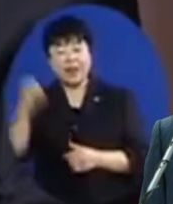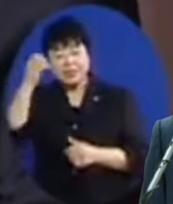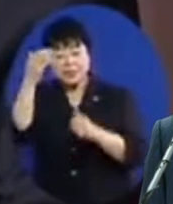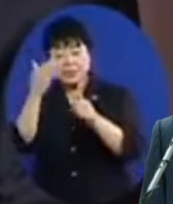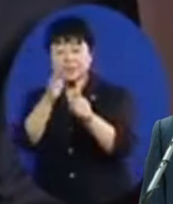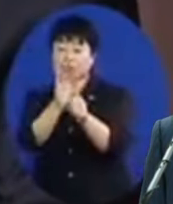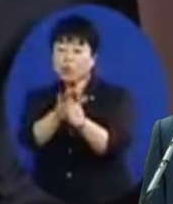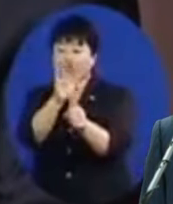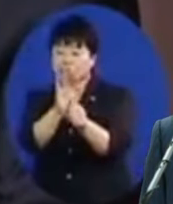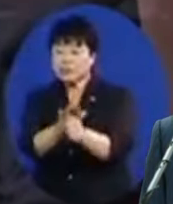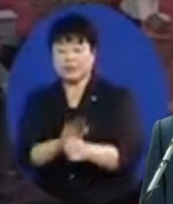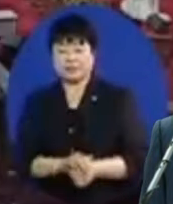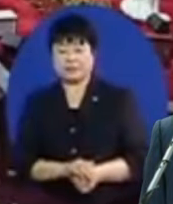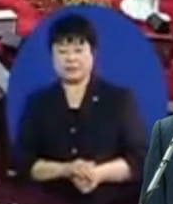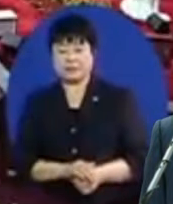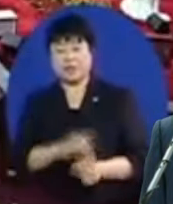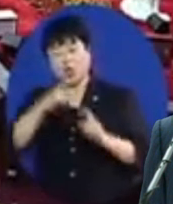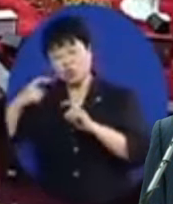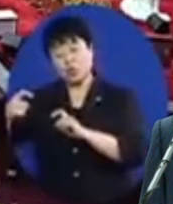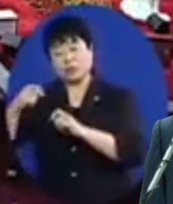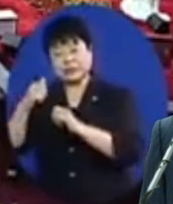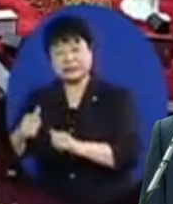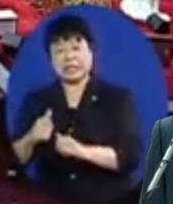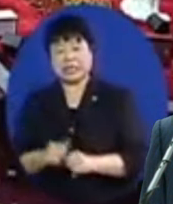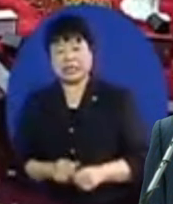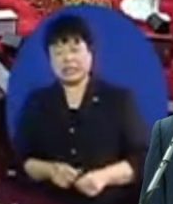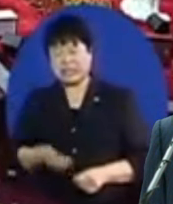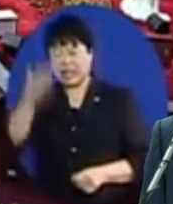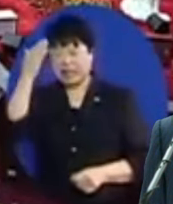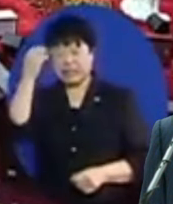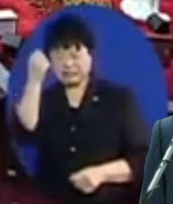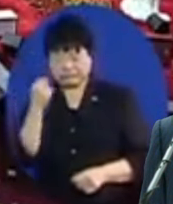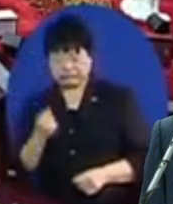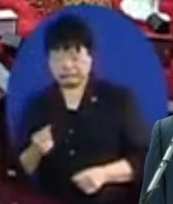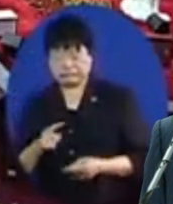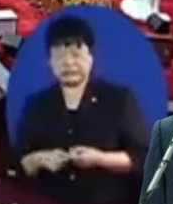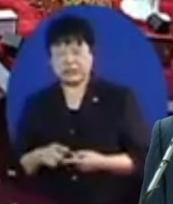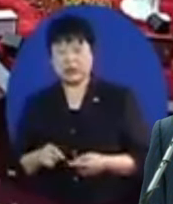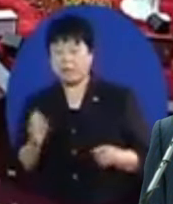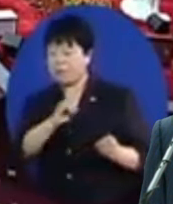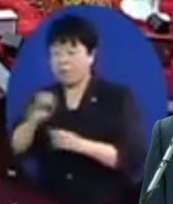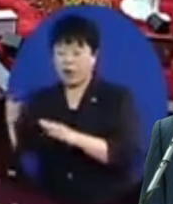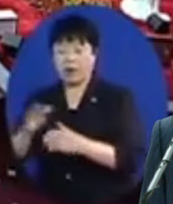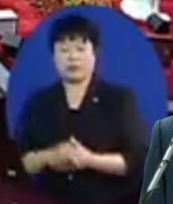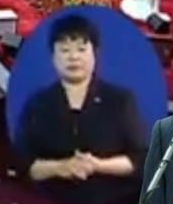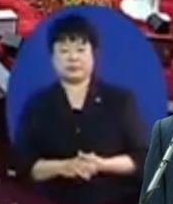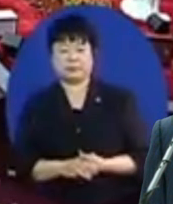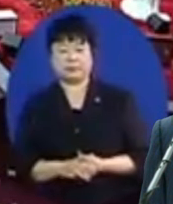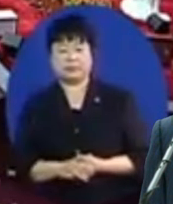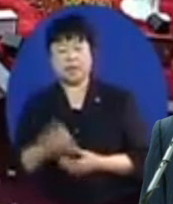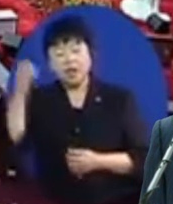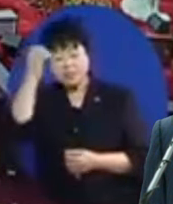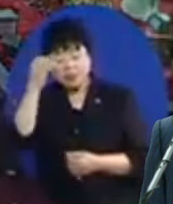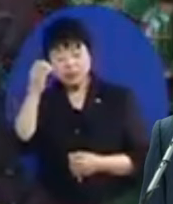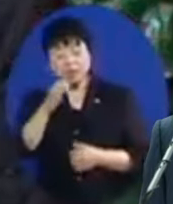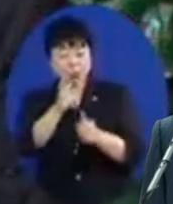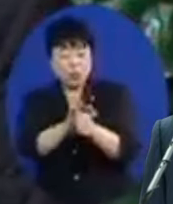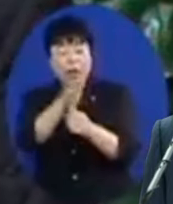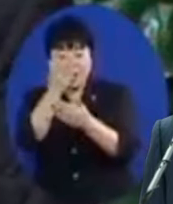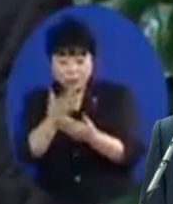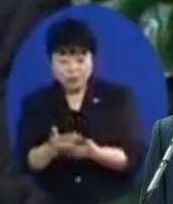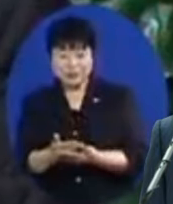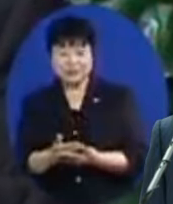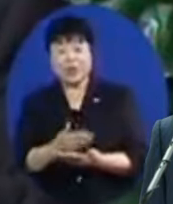성령이 도와주셔서 유혹의 욕심을 따라 썩어져가는 구습을 따르는 옛사람을 벗어버릴 수가 있는 것입니다. 성령이 우리를 도와주셔서